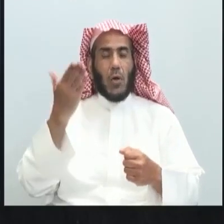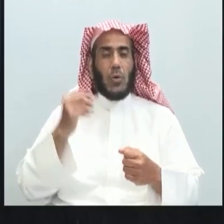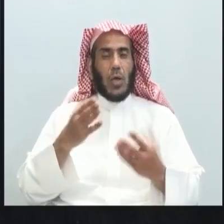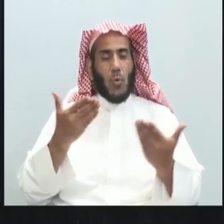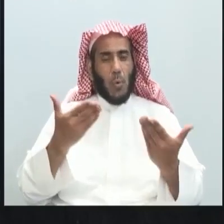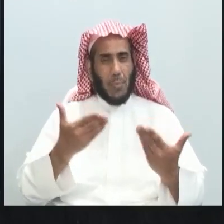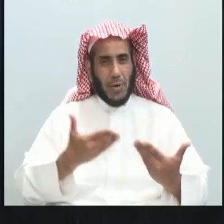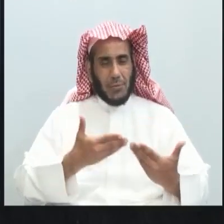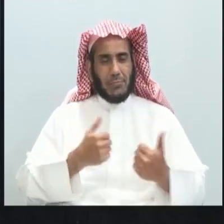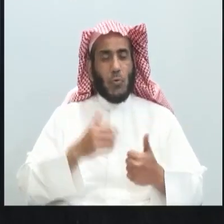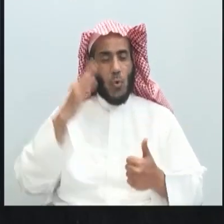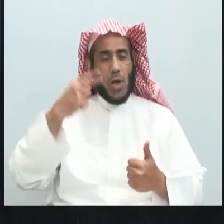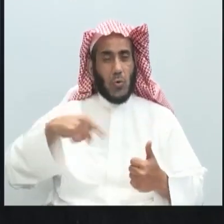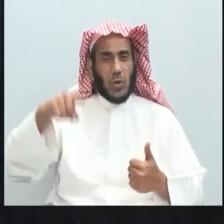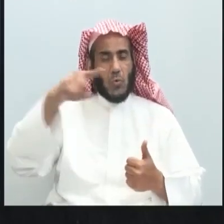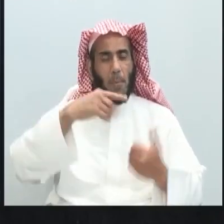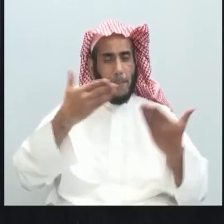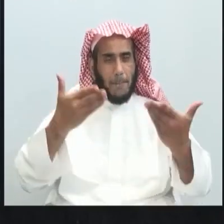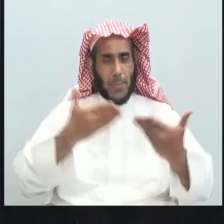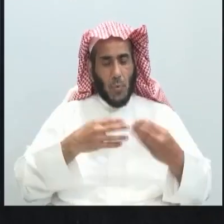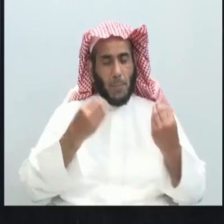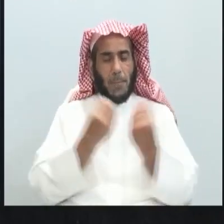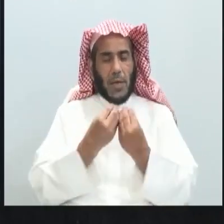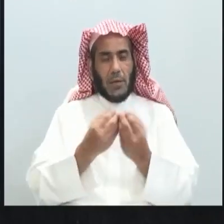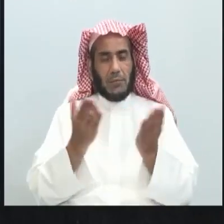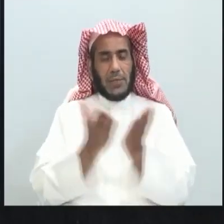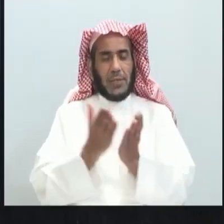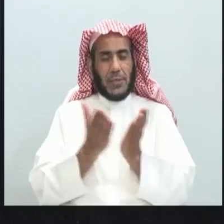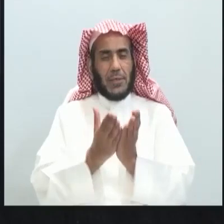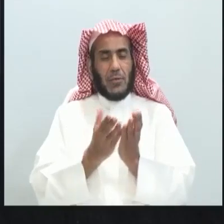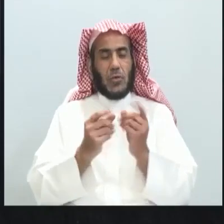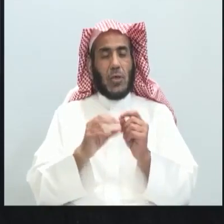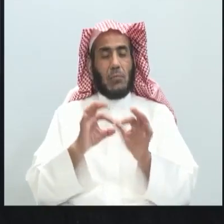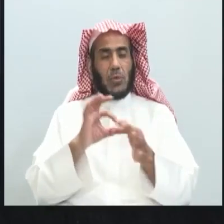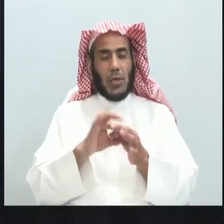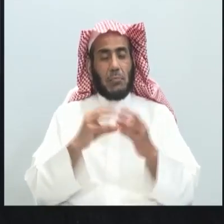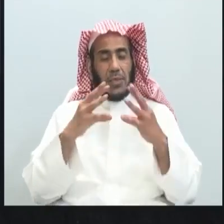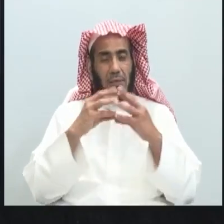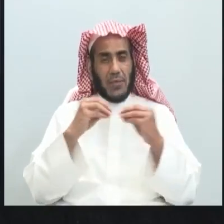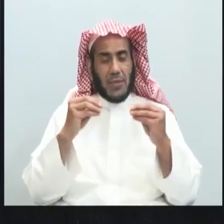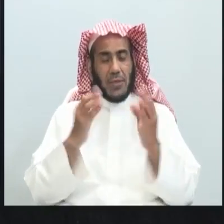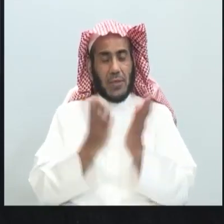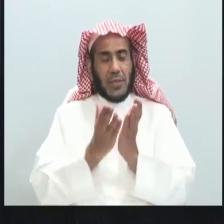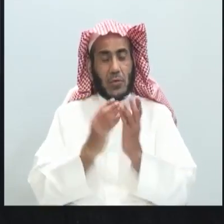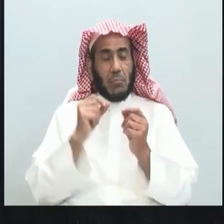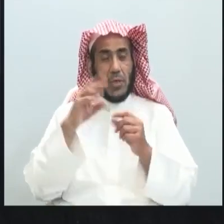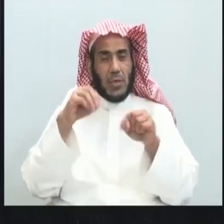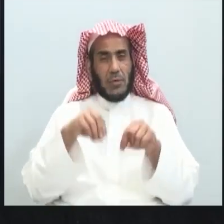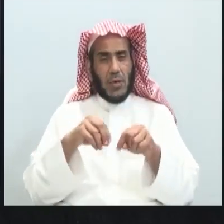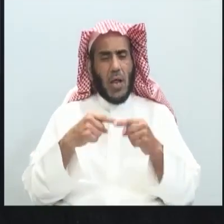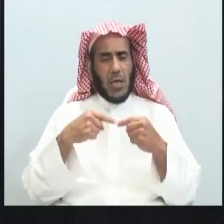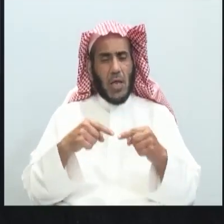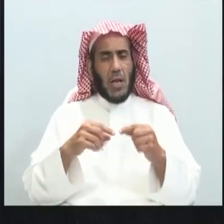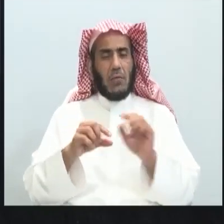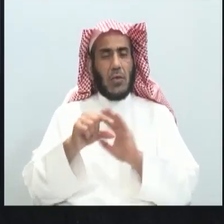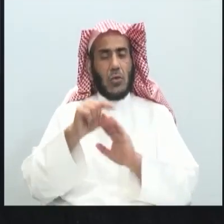وبياكم واهلا وسهلا بكم معنا في درس من الدروس المتعلقه بالتفسير درسنا باذن الله تعالى لا يزال في